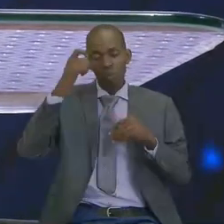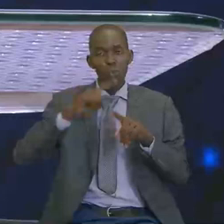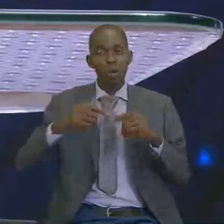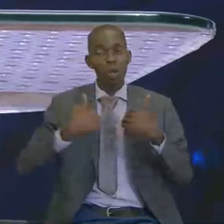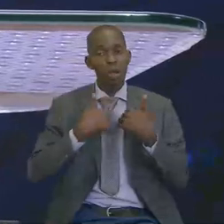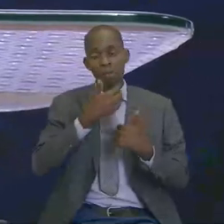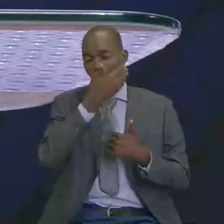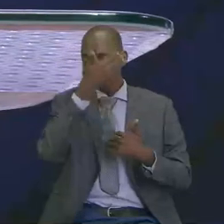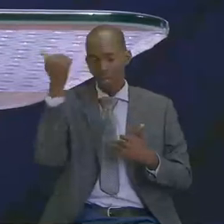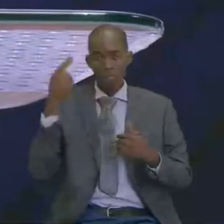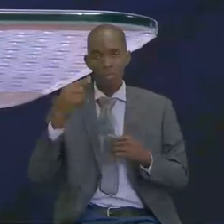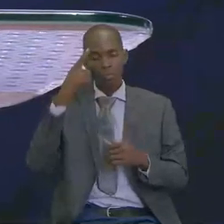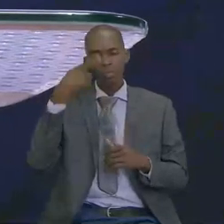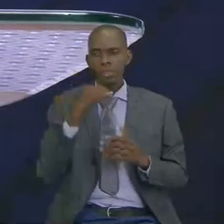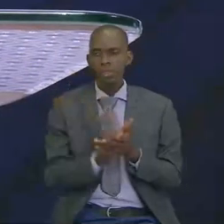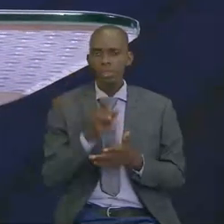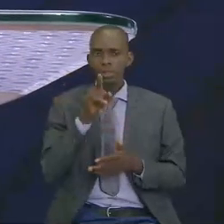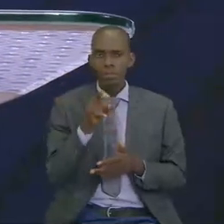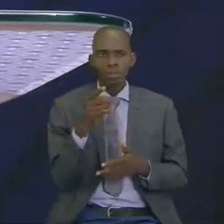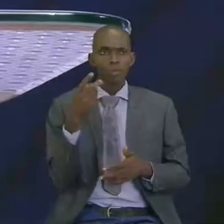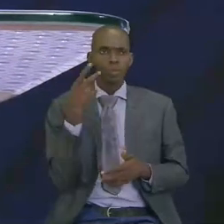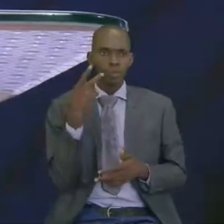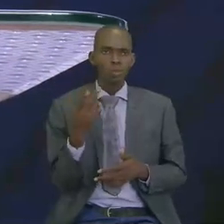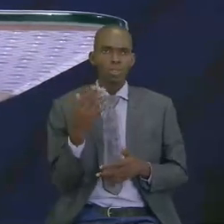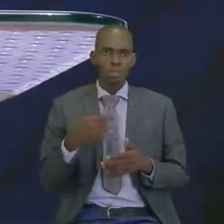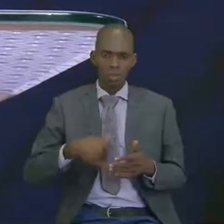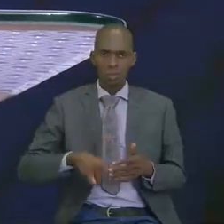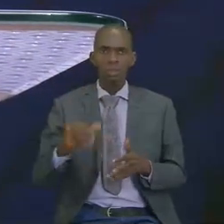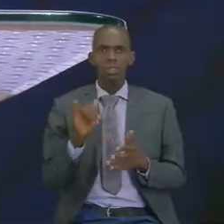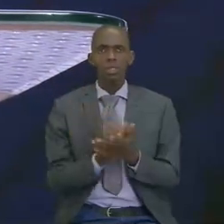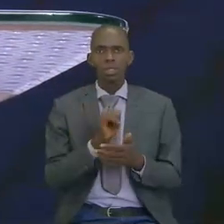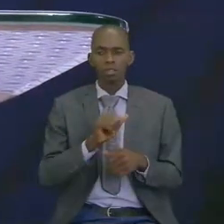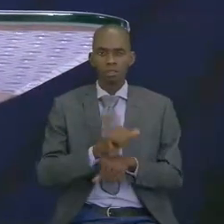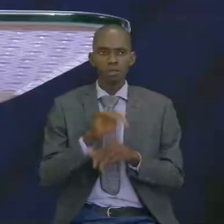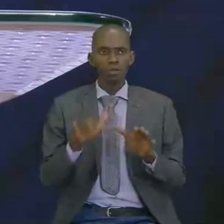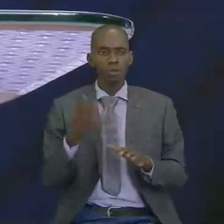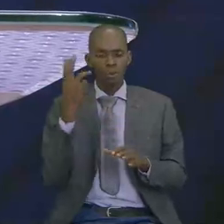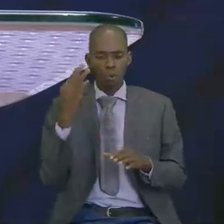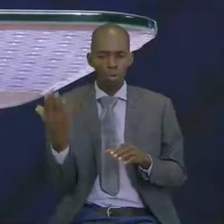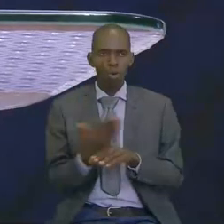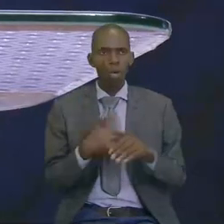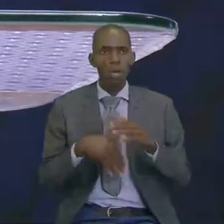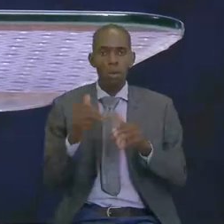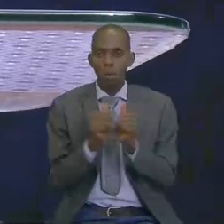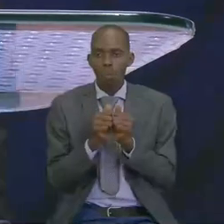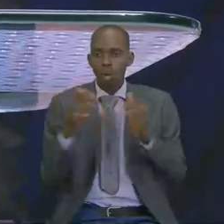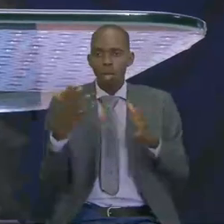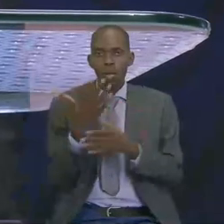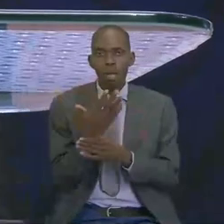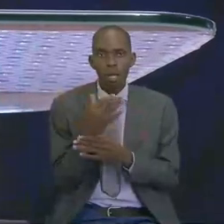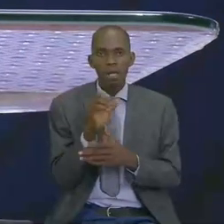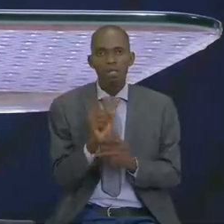qui a eu ce songe et l'a oublié. Tu regardais lorsqu'une pierre se détacha sans le secours d'aucune